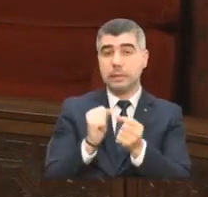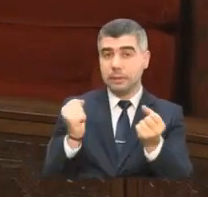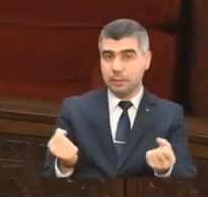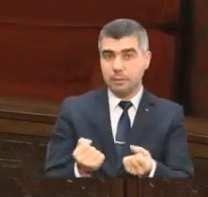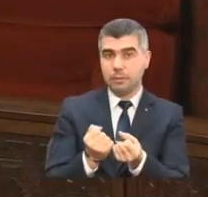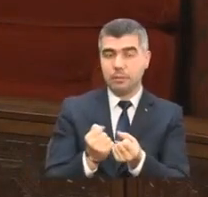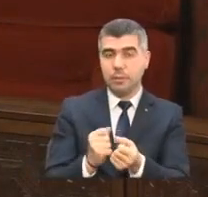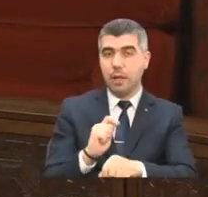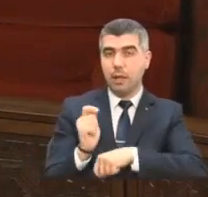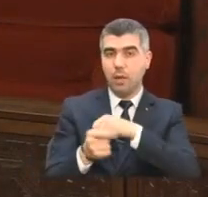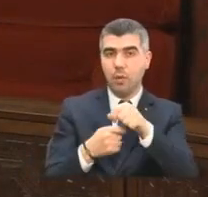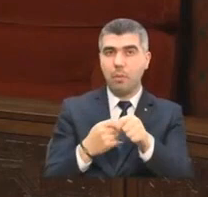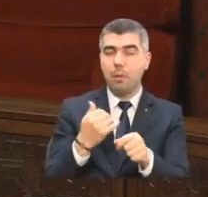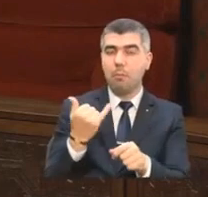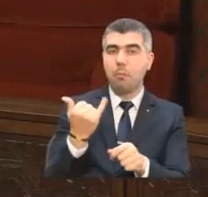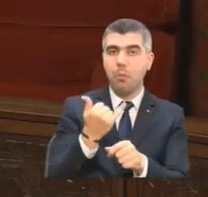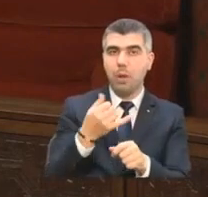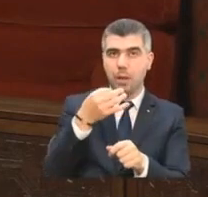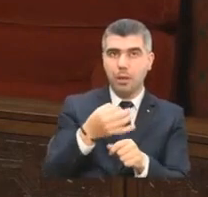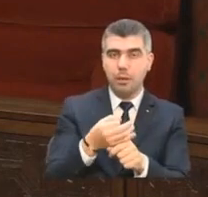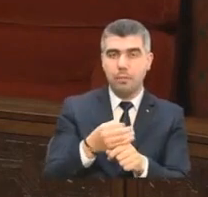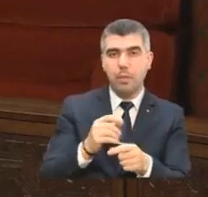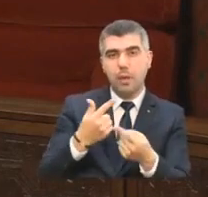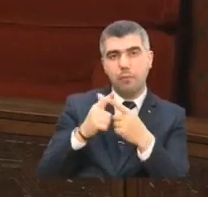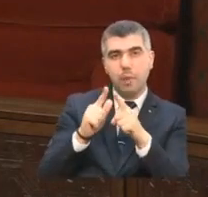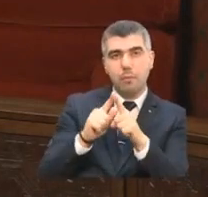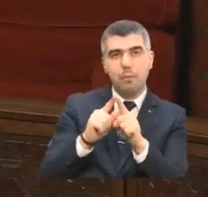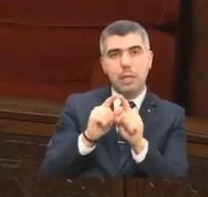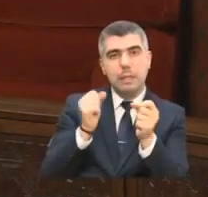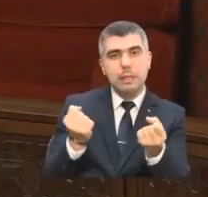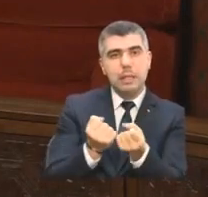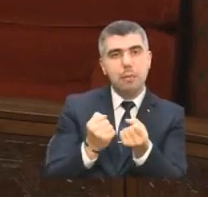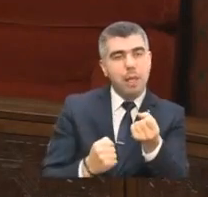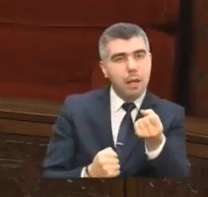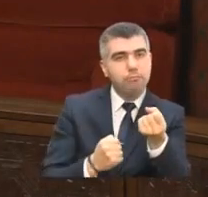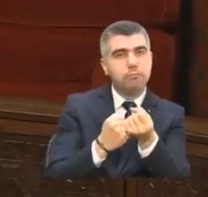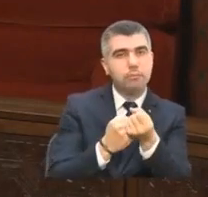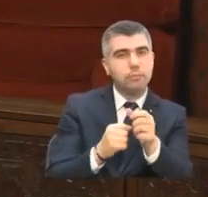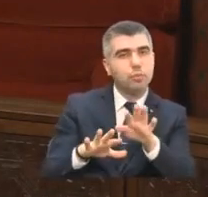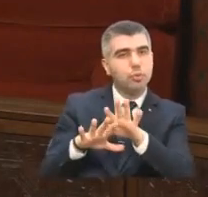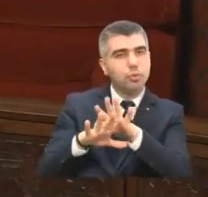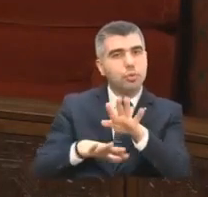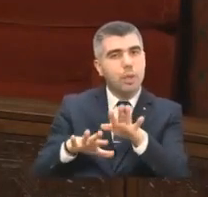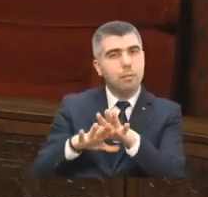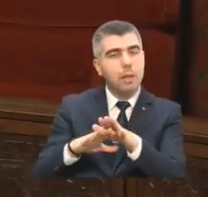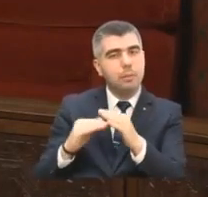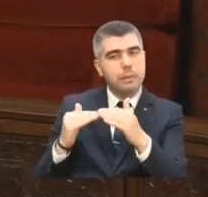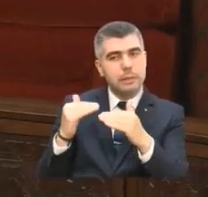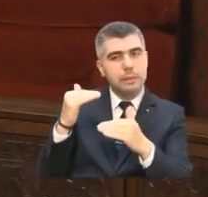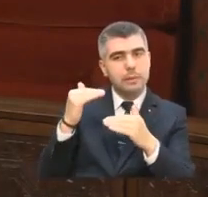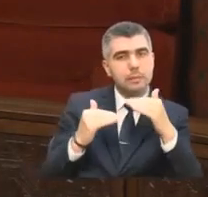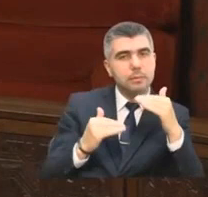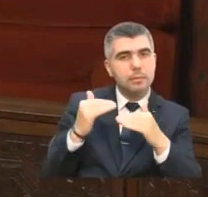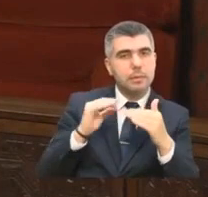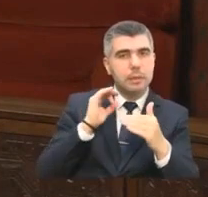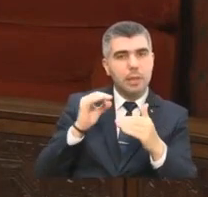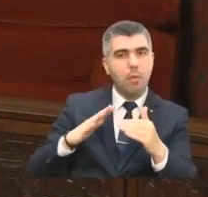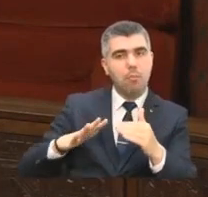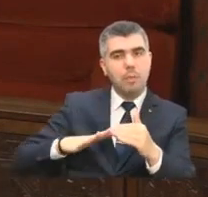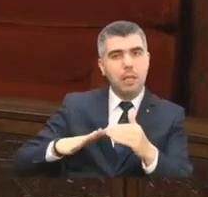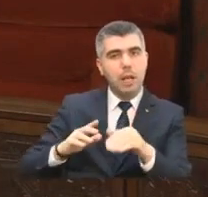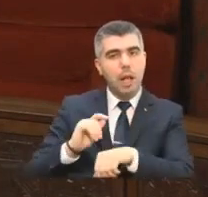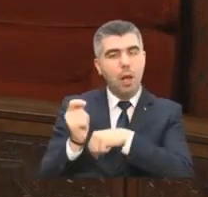القروي يعد إحدى الركائز الأساسية للتنمية والتماسك الاجتماعي وتقليص الفوارق المجالية